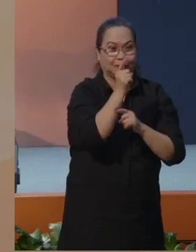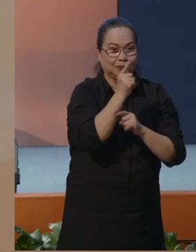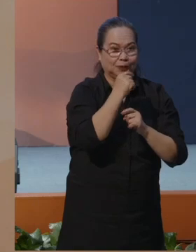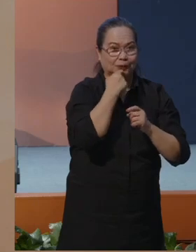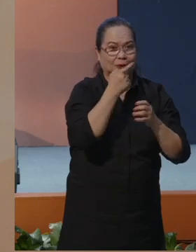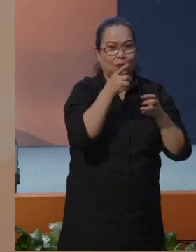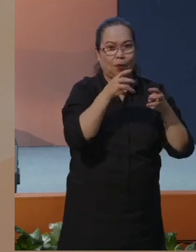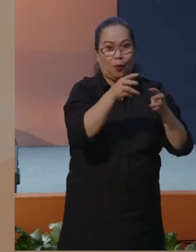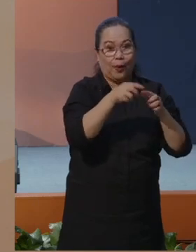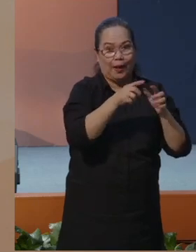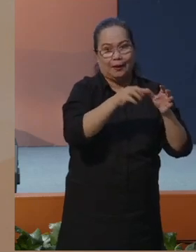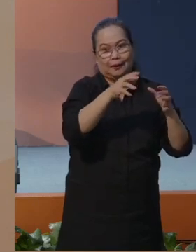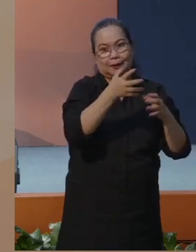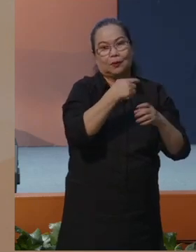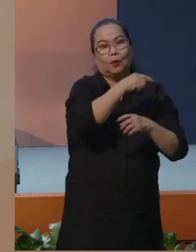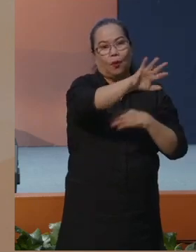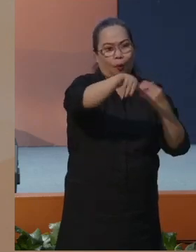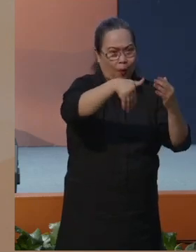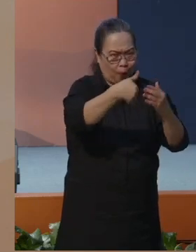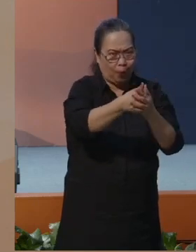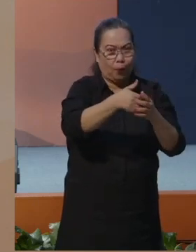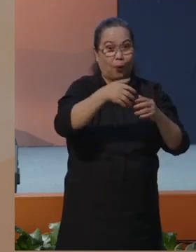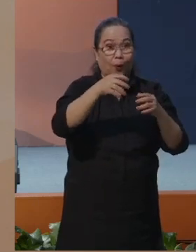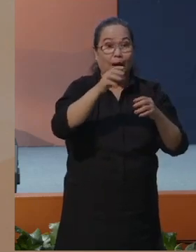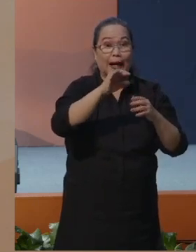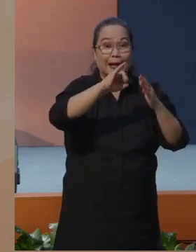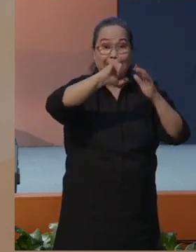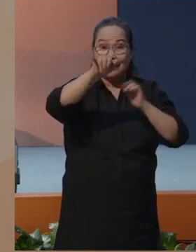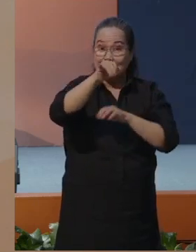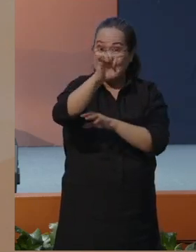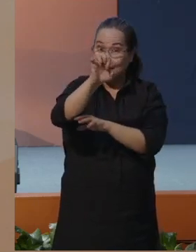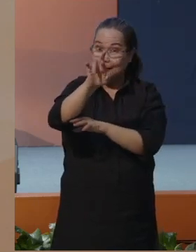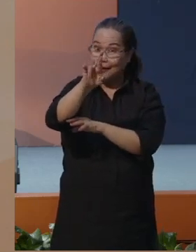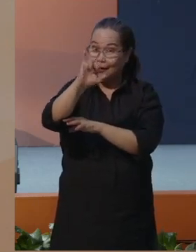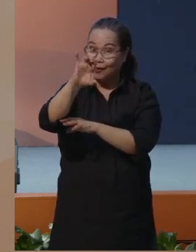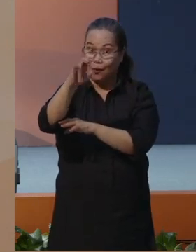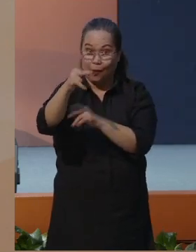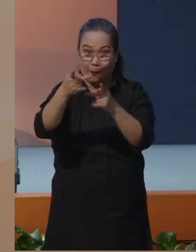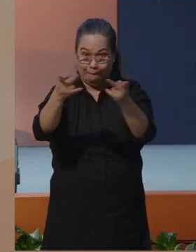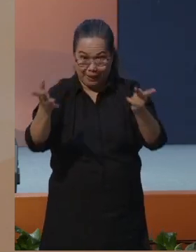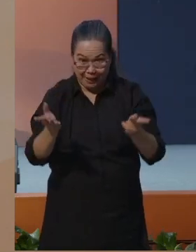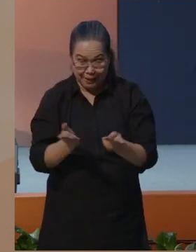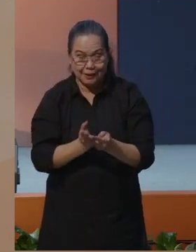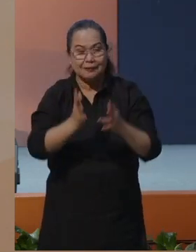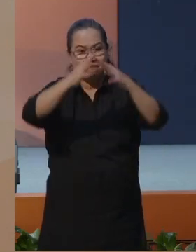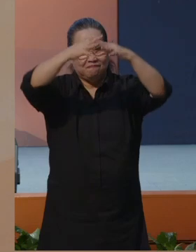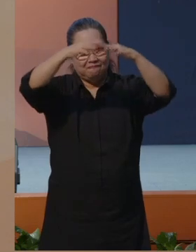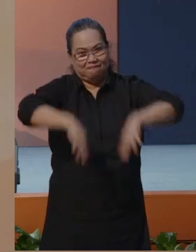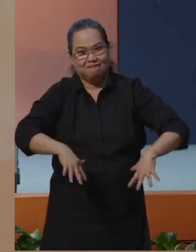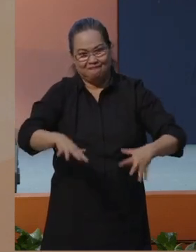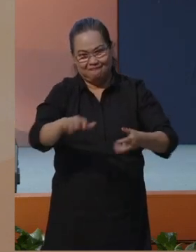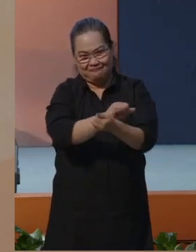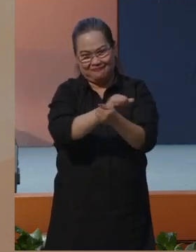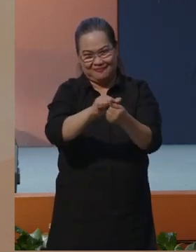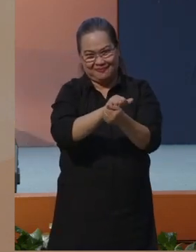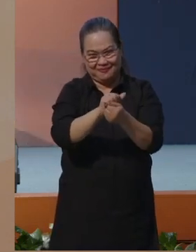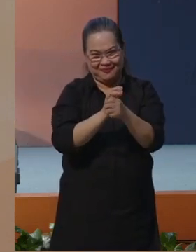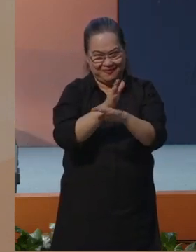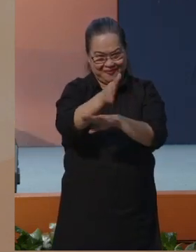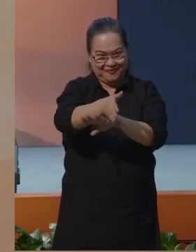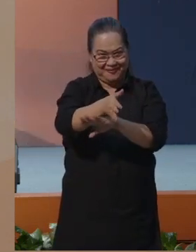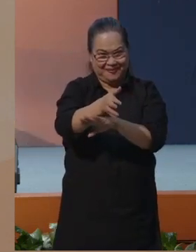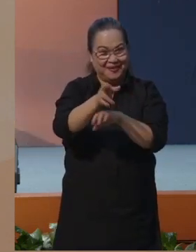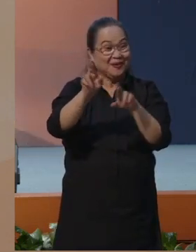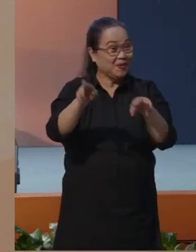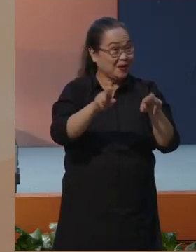ay magwagi sa Jericho. Tapos tumawid ang bayan ng River Jordan sa